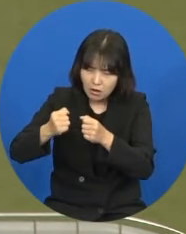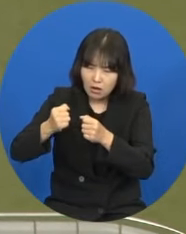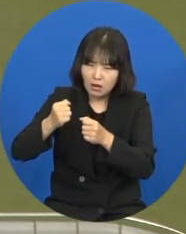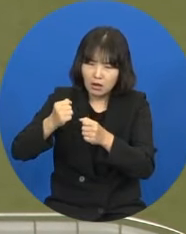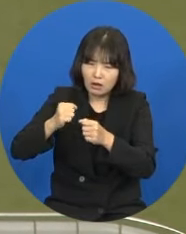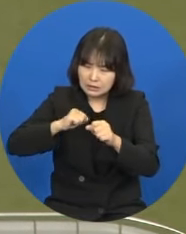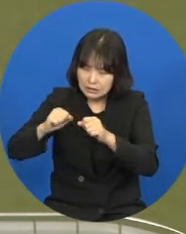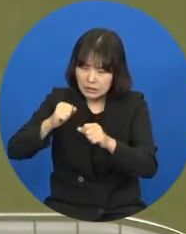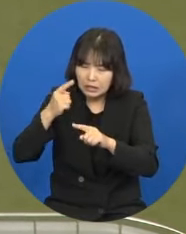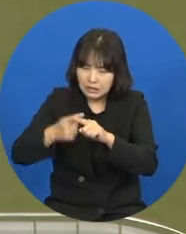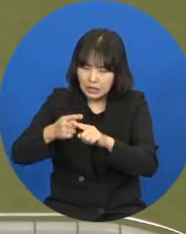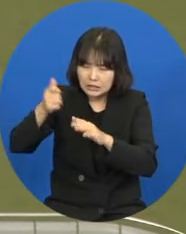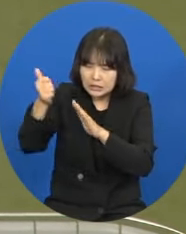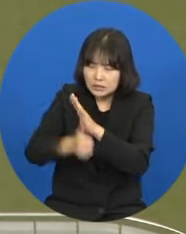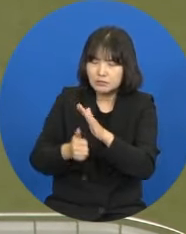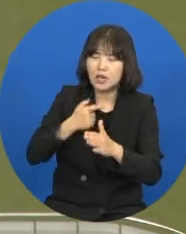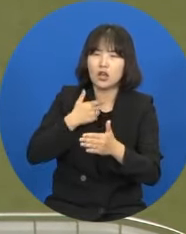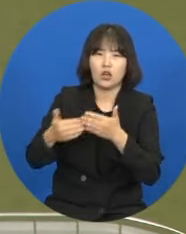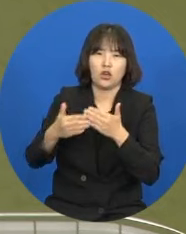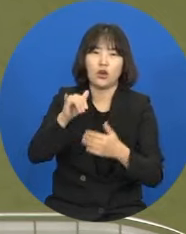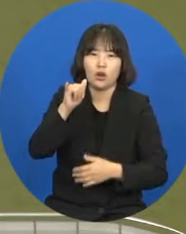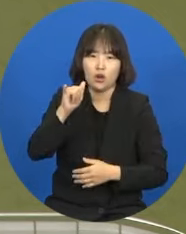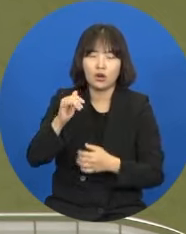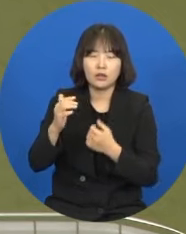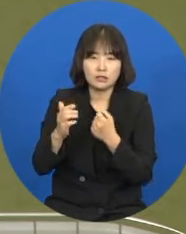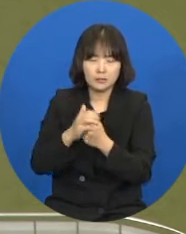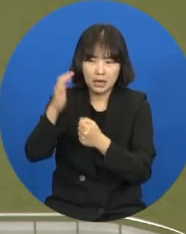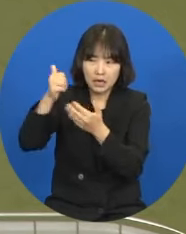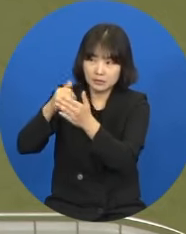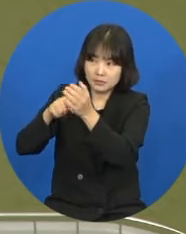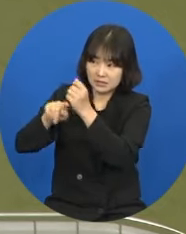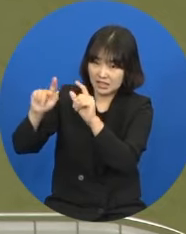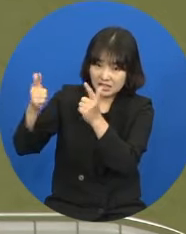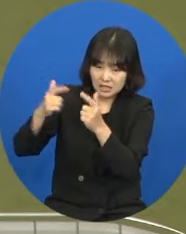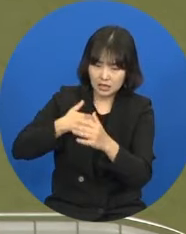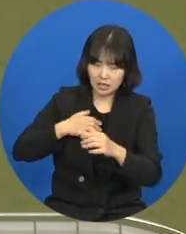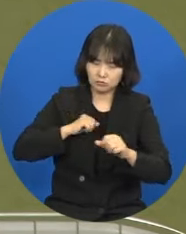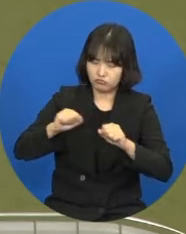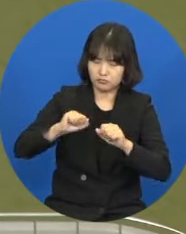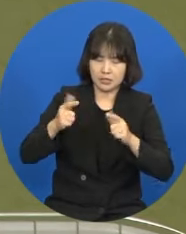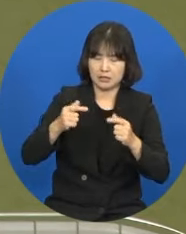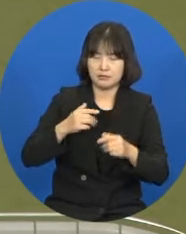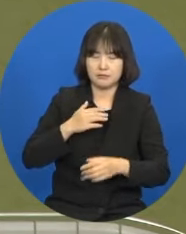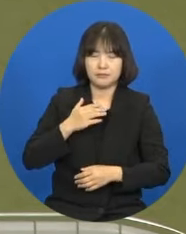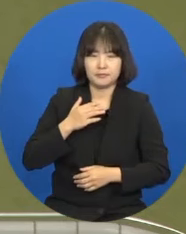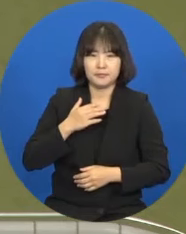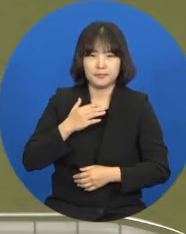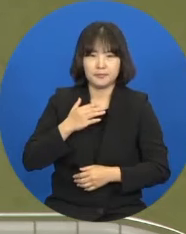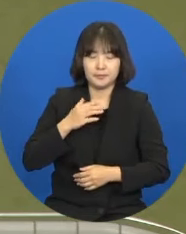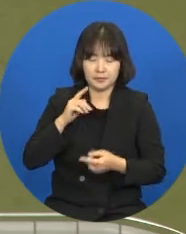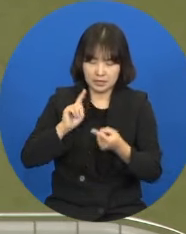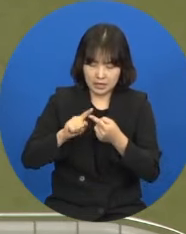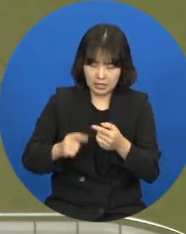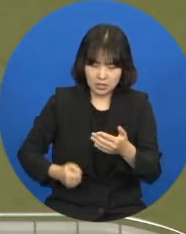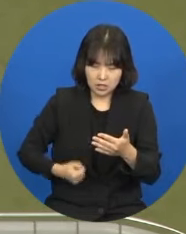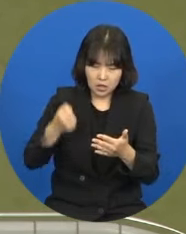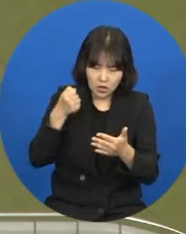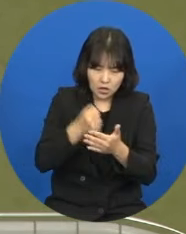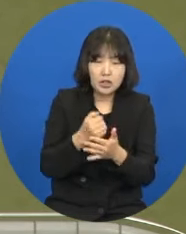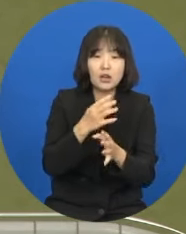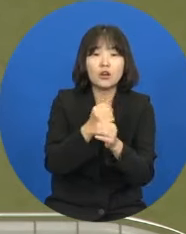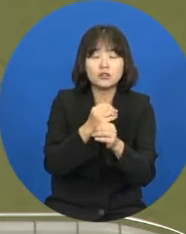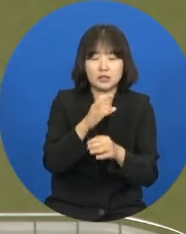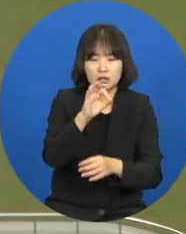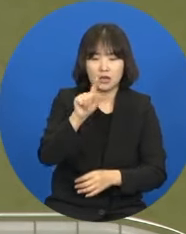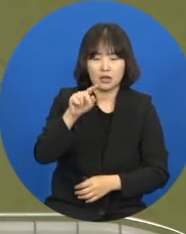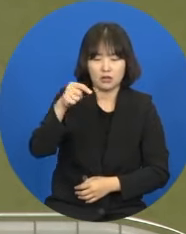했습니다 그래서 정말 하나님의 뜻이 아니라면 나는 움직이지 않겠다라고 하는 그 결단을 아를 통해 하고